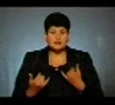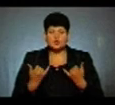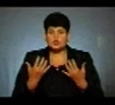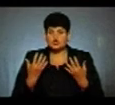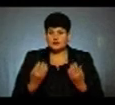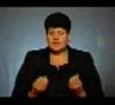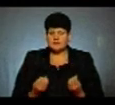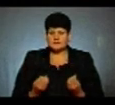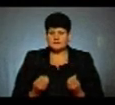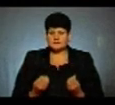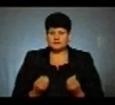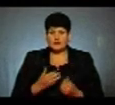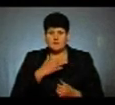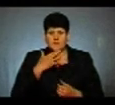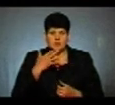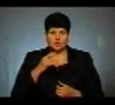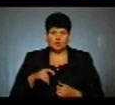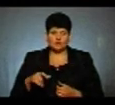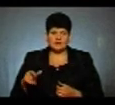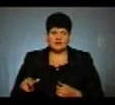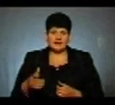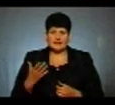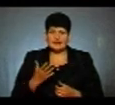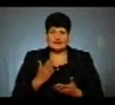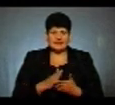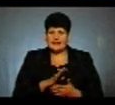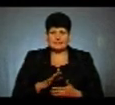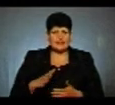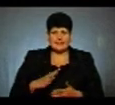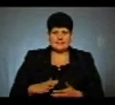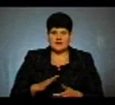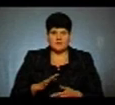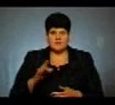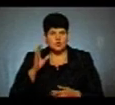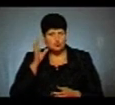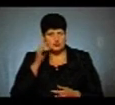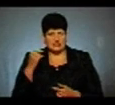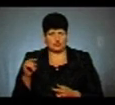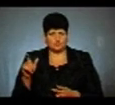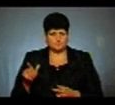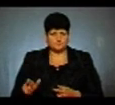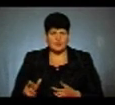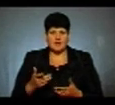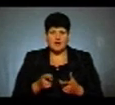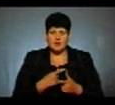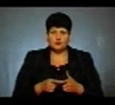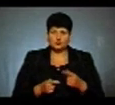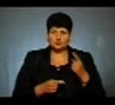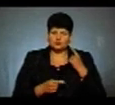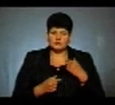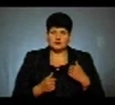день багато людей є нетерпимі в тому, щоб почути думку іншого, так? Або думка така, як я,